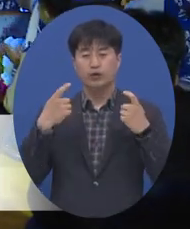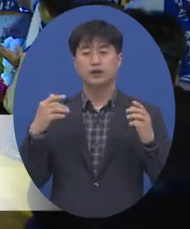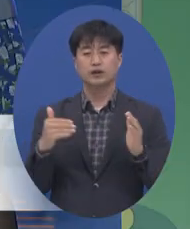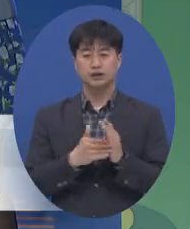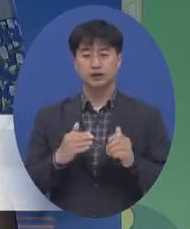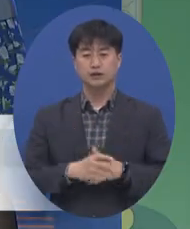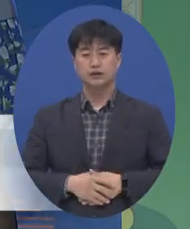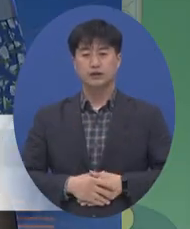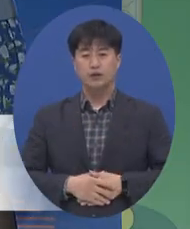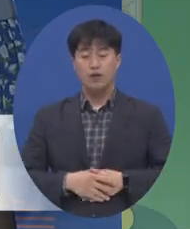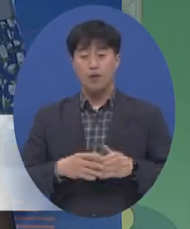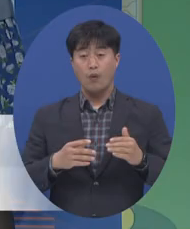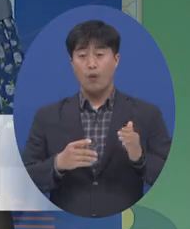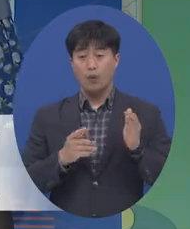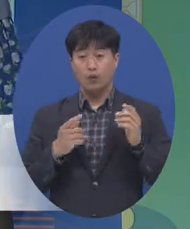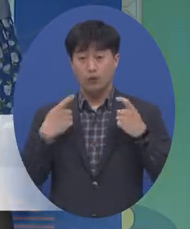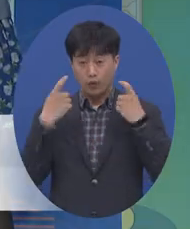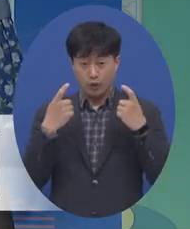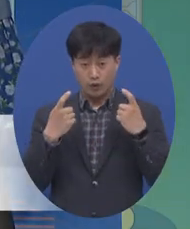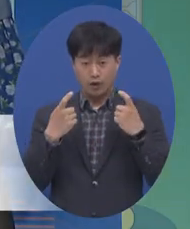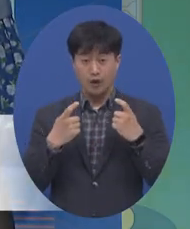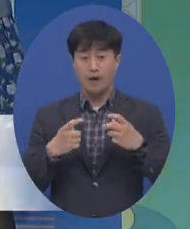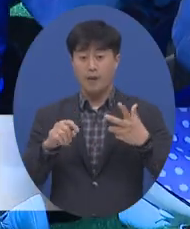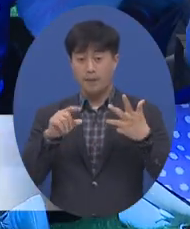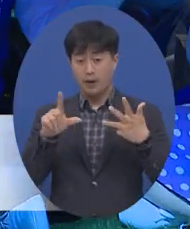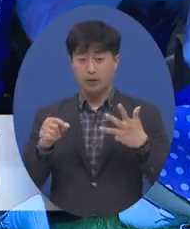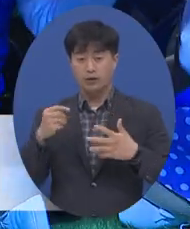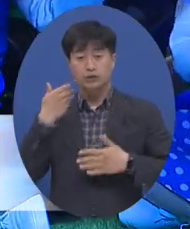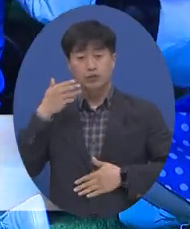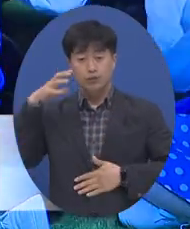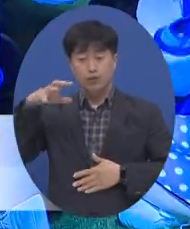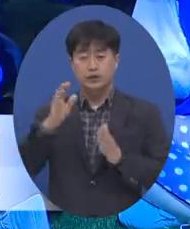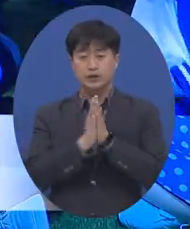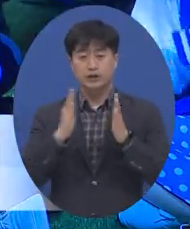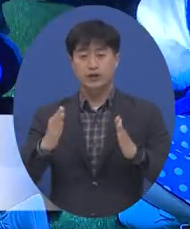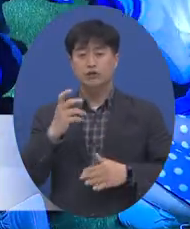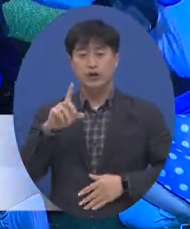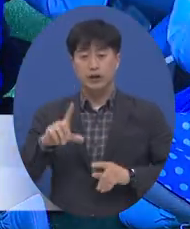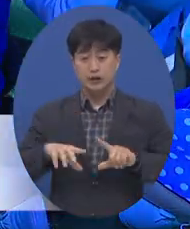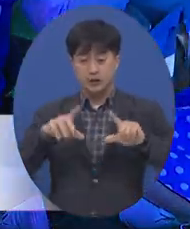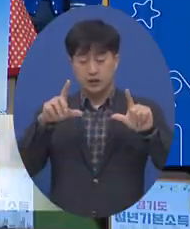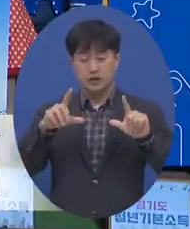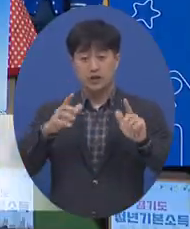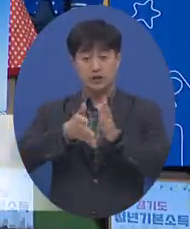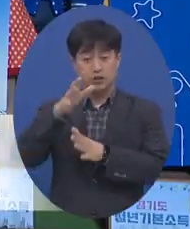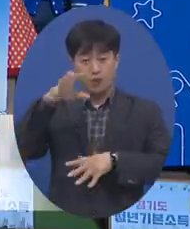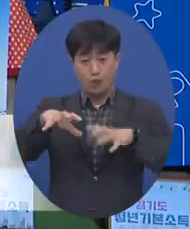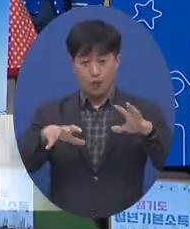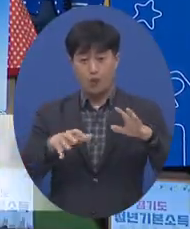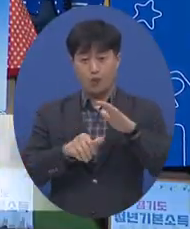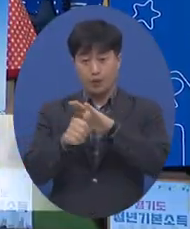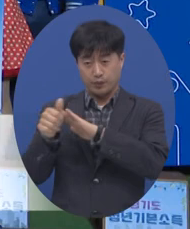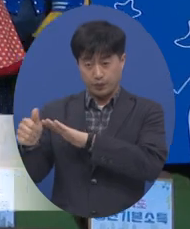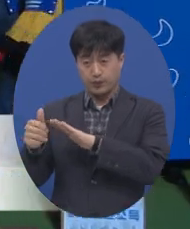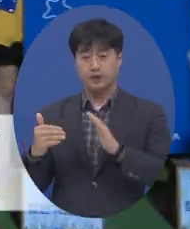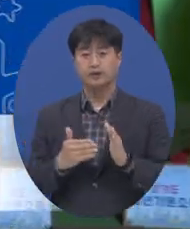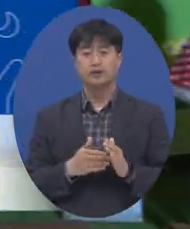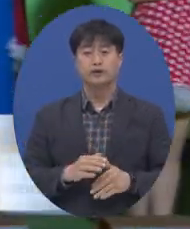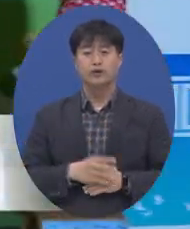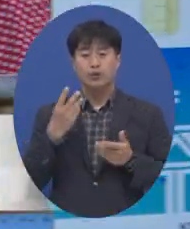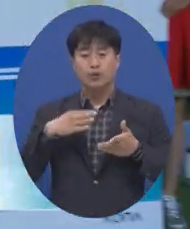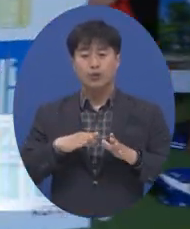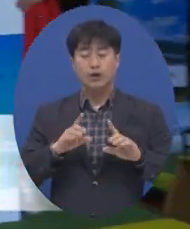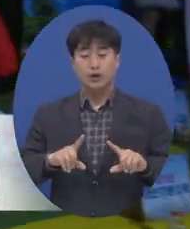마무리했습니다. 홍보 게릴라 투어는 지난 8월 의정부에서 시작해 도내 31개 시군 전역을 빠짐없이 순회했습니다.